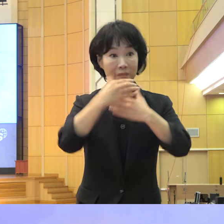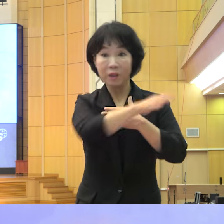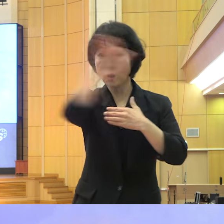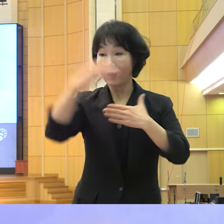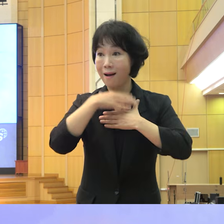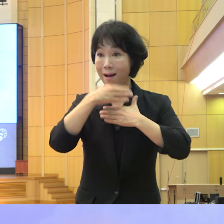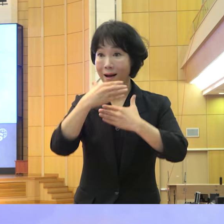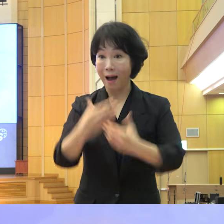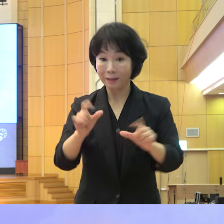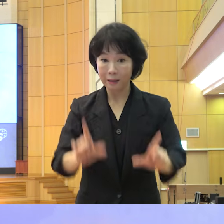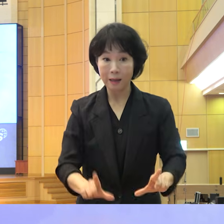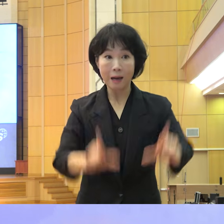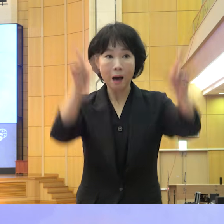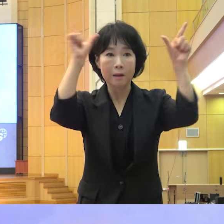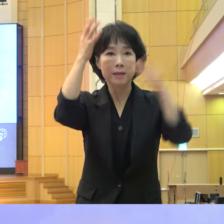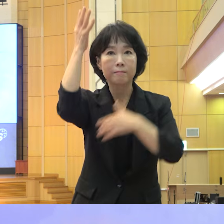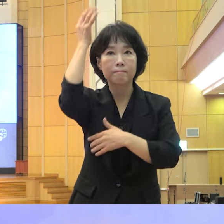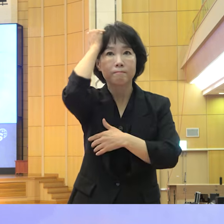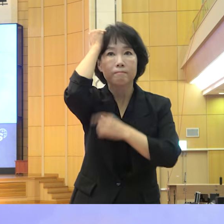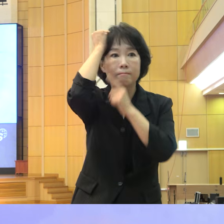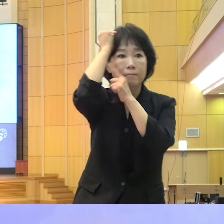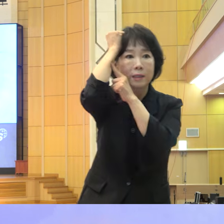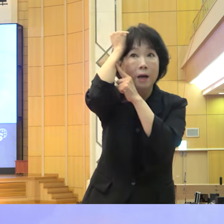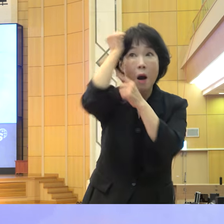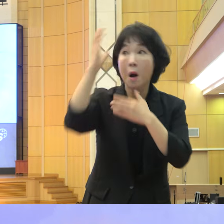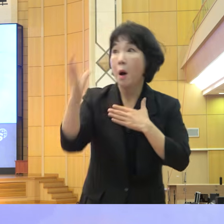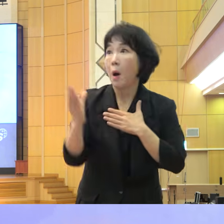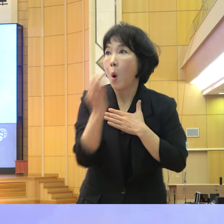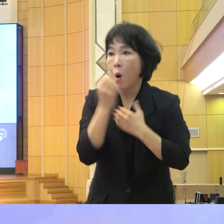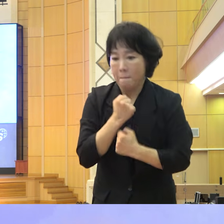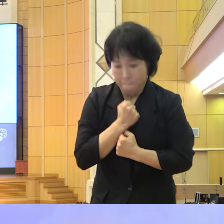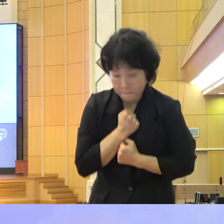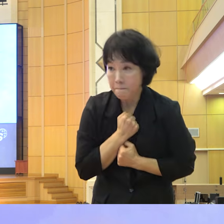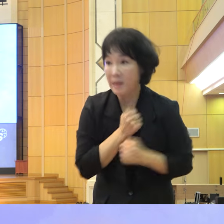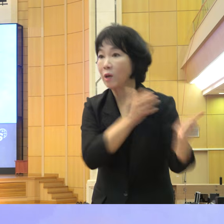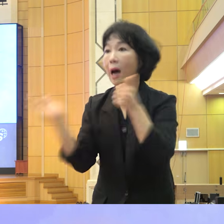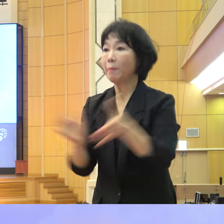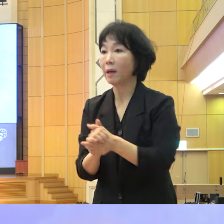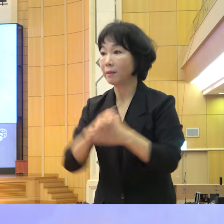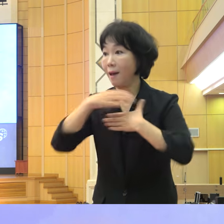안식일을 기억하여 거룩하게 지키라 그랬어요.